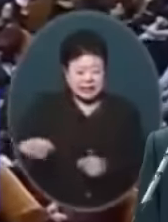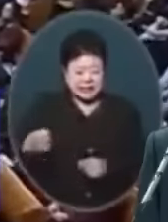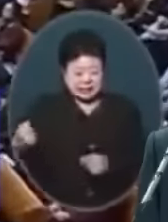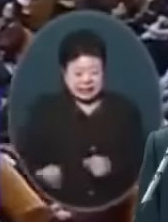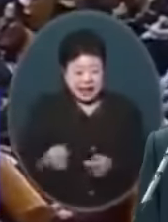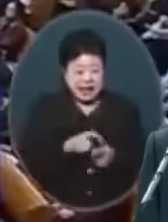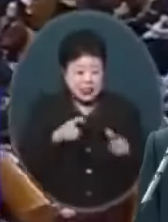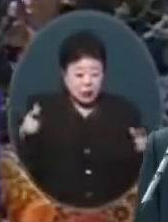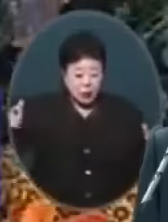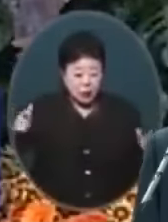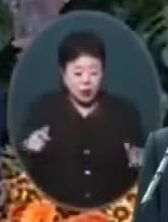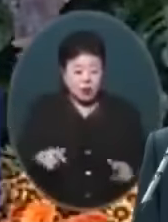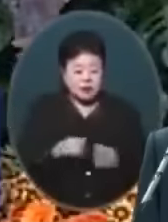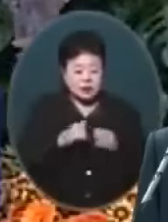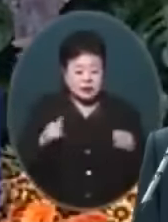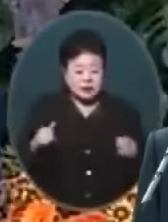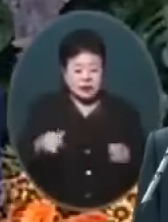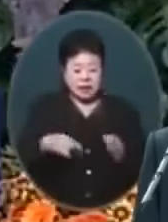아니하고